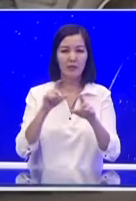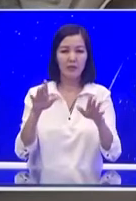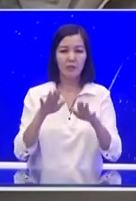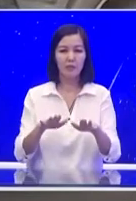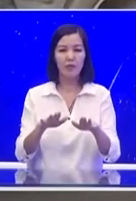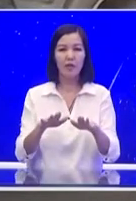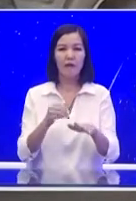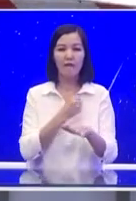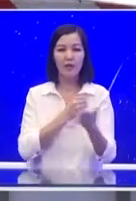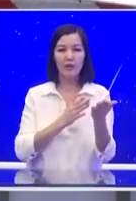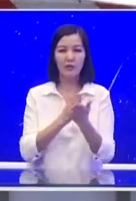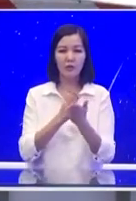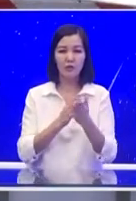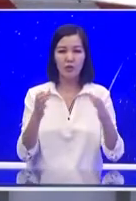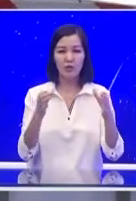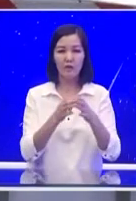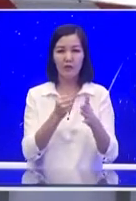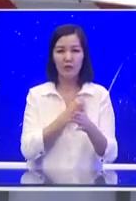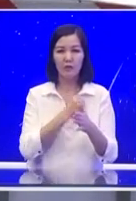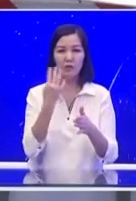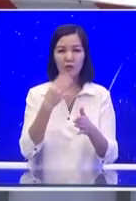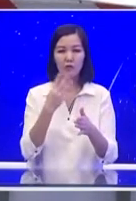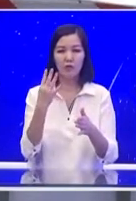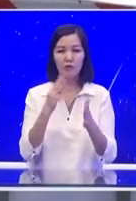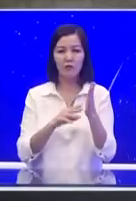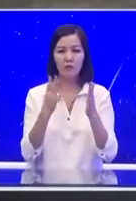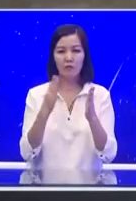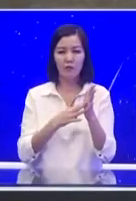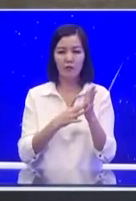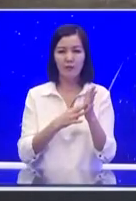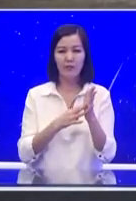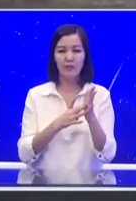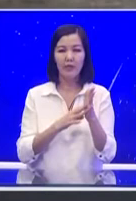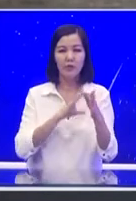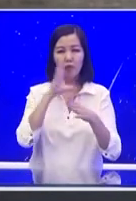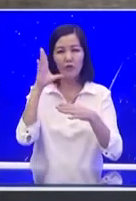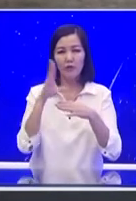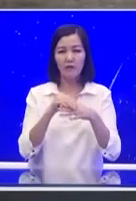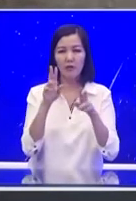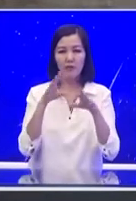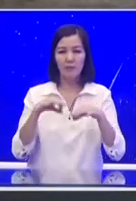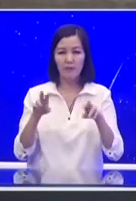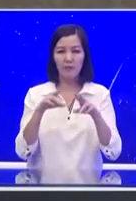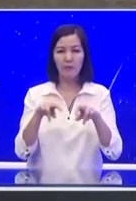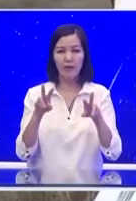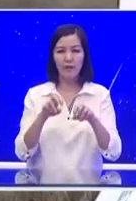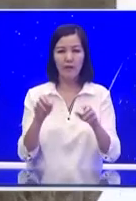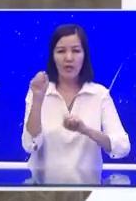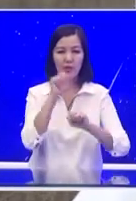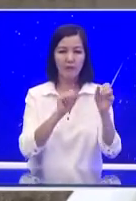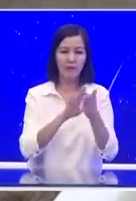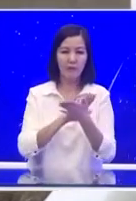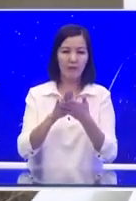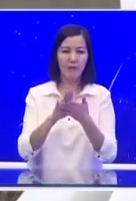несколько военнослужащих личного состава войсковой части 40-398 неустанно орошают проезжающий автотранспорт раствором гипохлорита